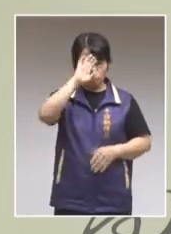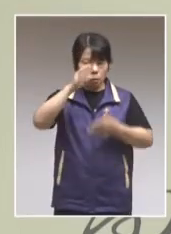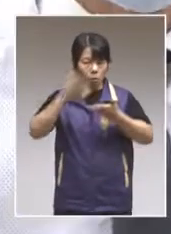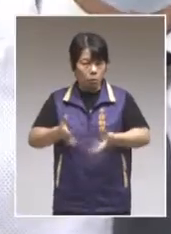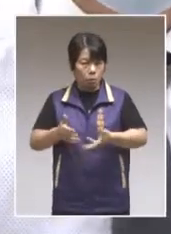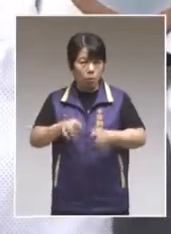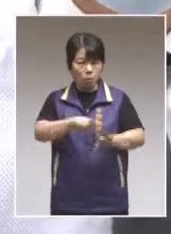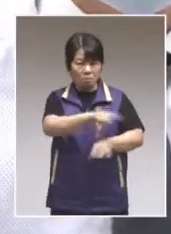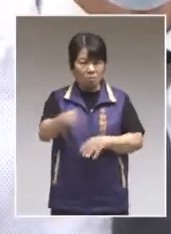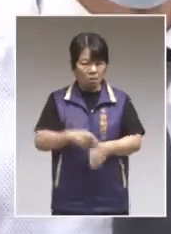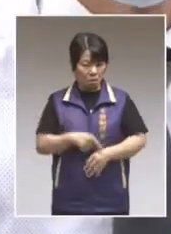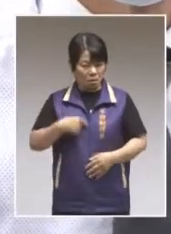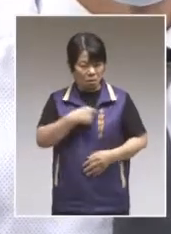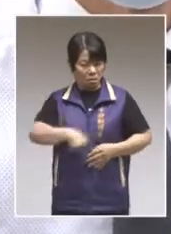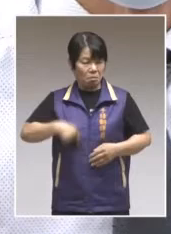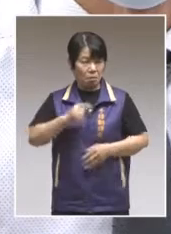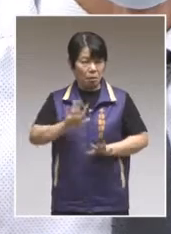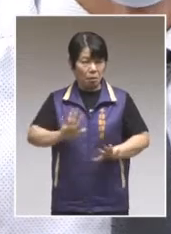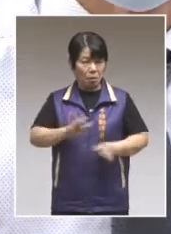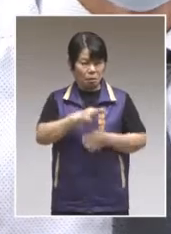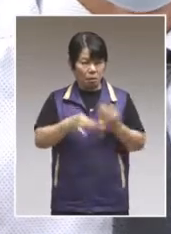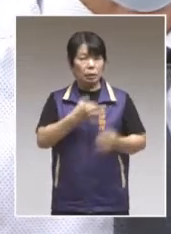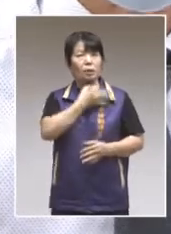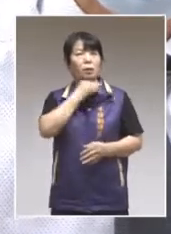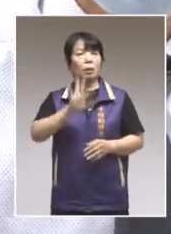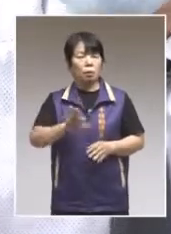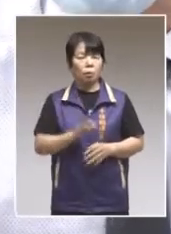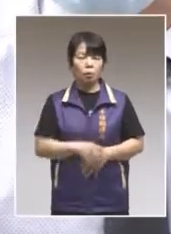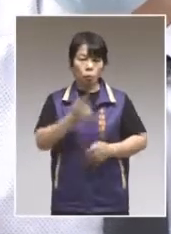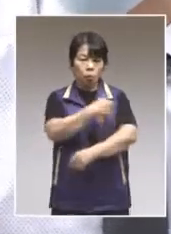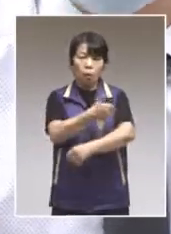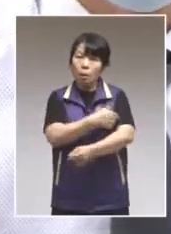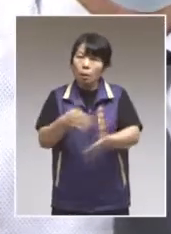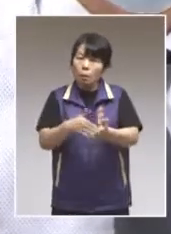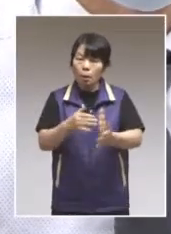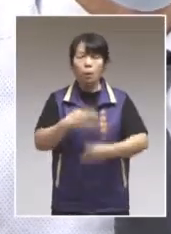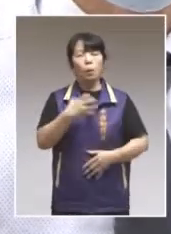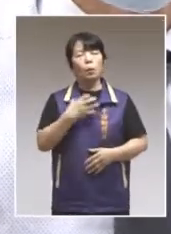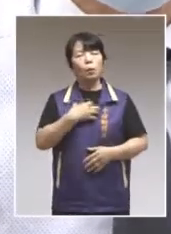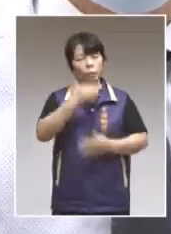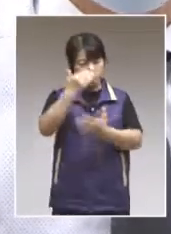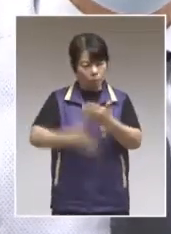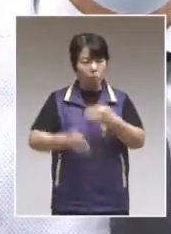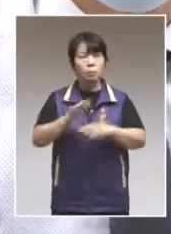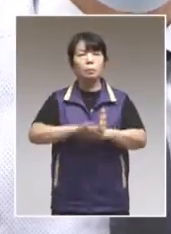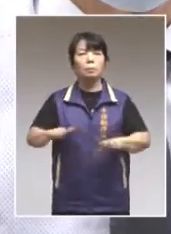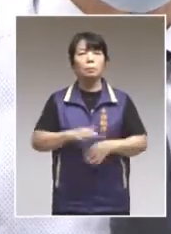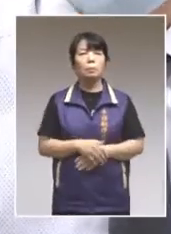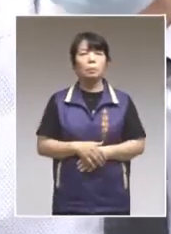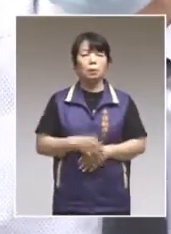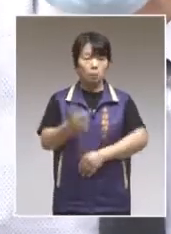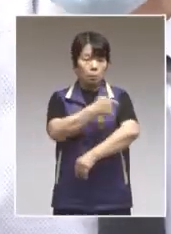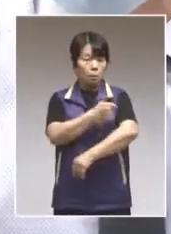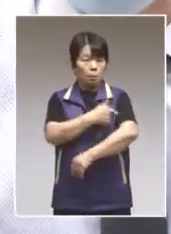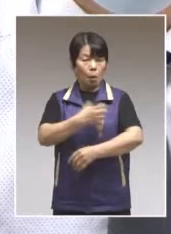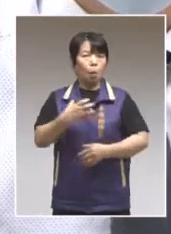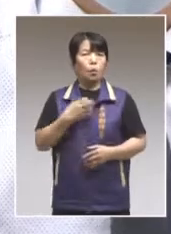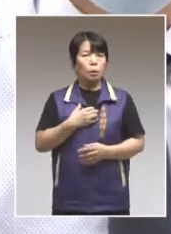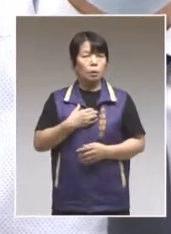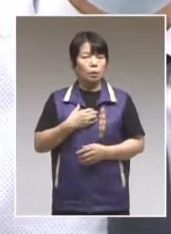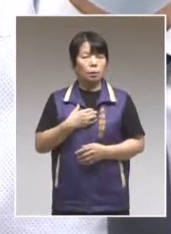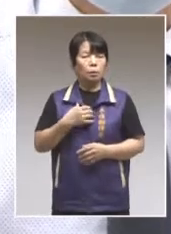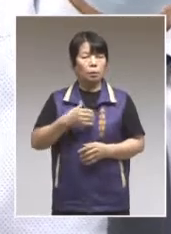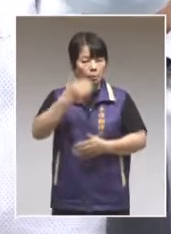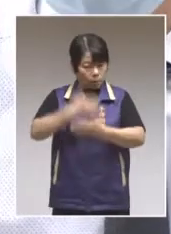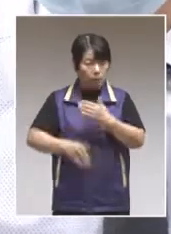人打了疫苗可能会让他的危险降低譬如说谁的打了疫苗危险可能会降低，像是